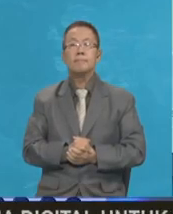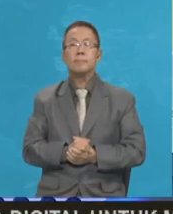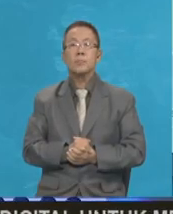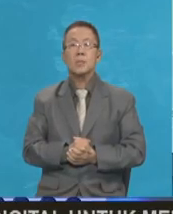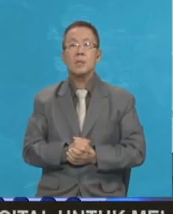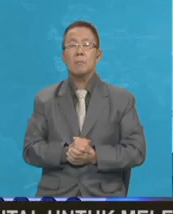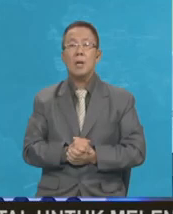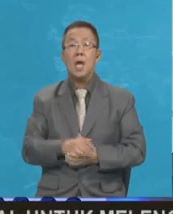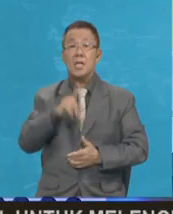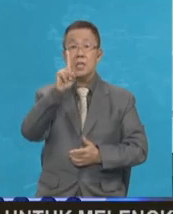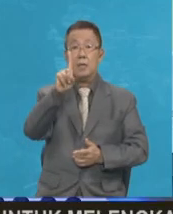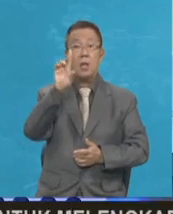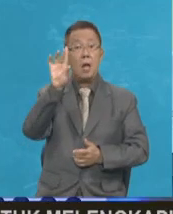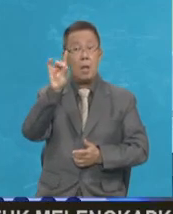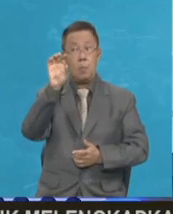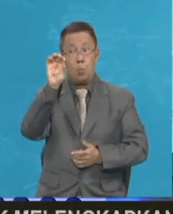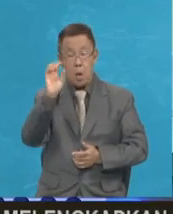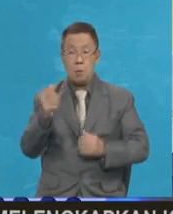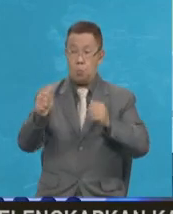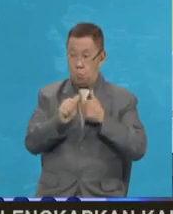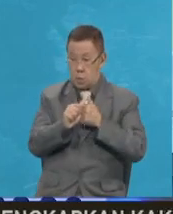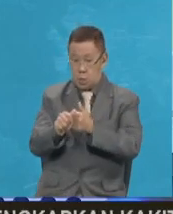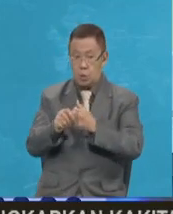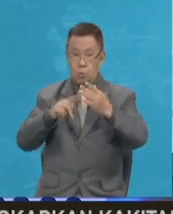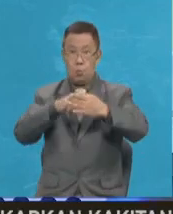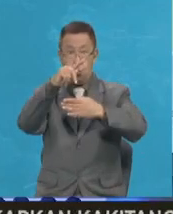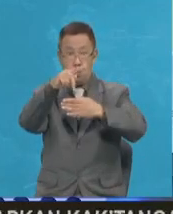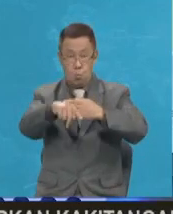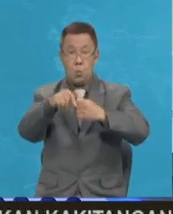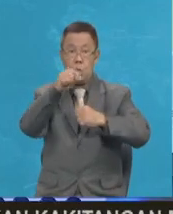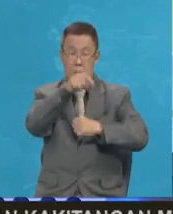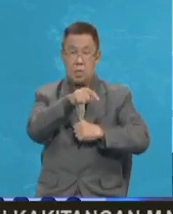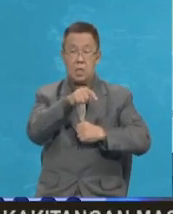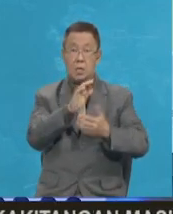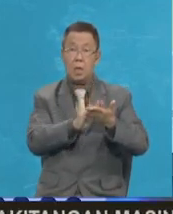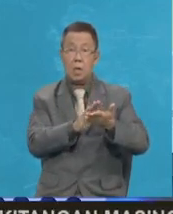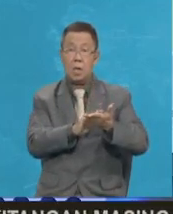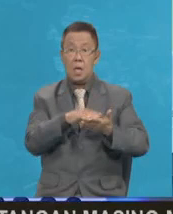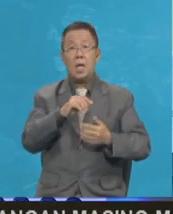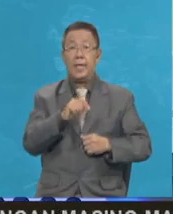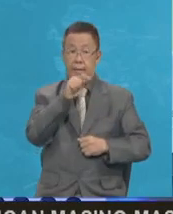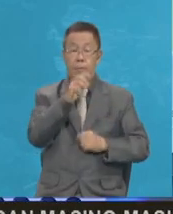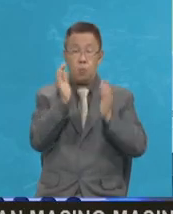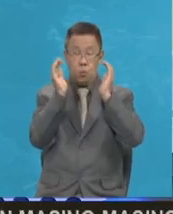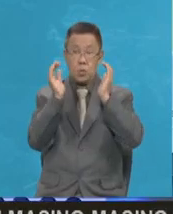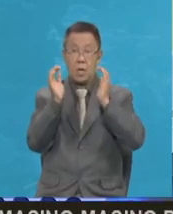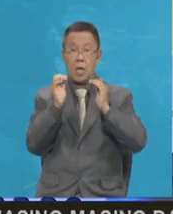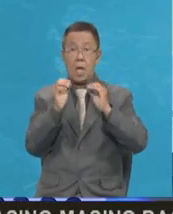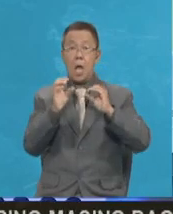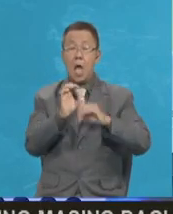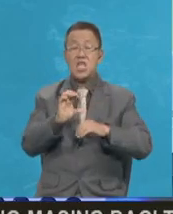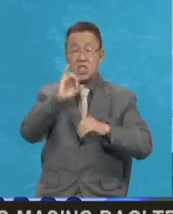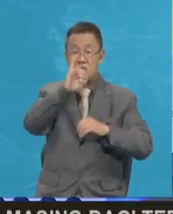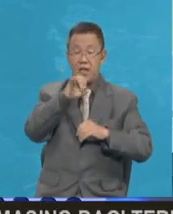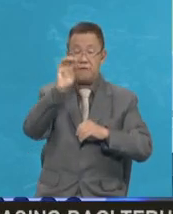Hai stromy 186 pelajar baharu mengikuti program seperti monster di Institut pendidikan Teknik Elektro Nike kampret